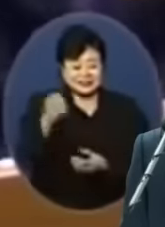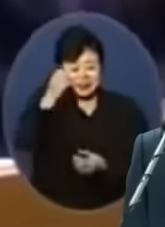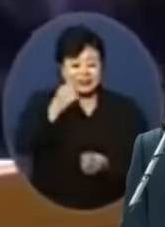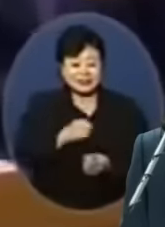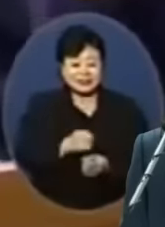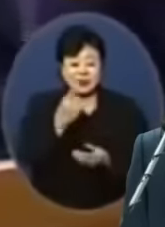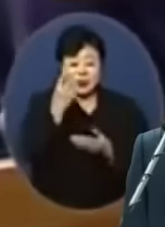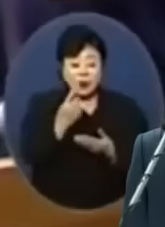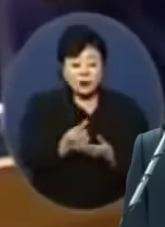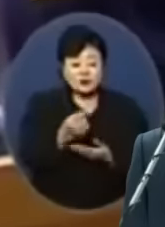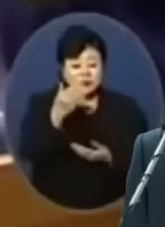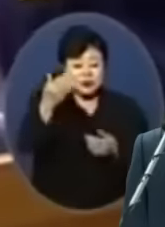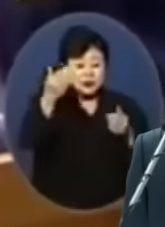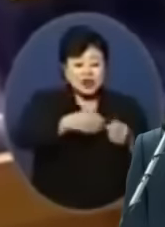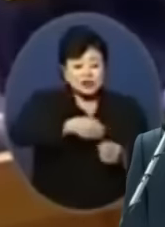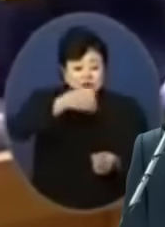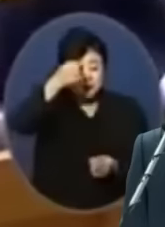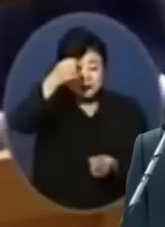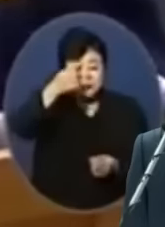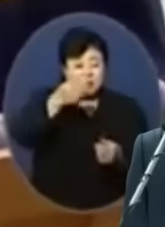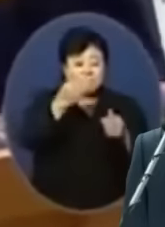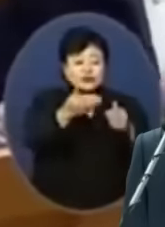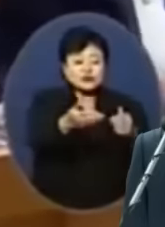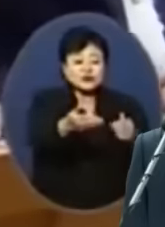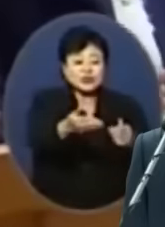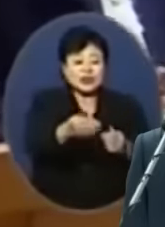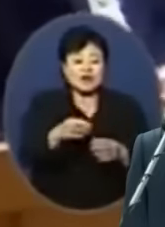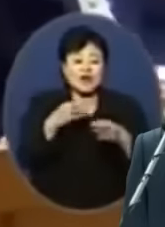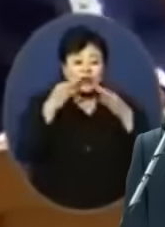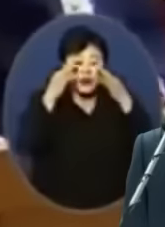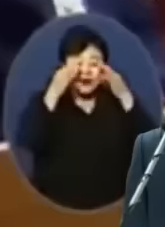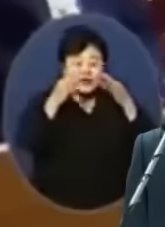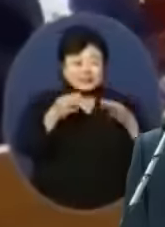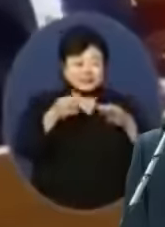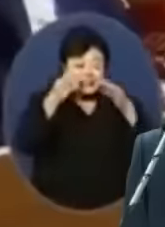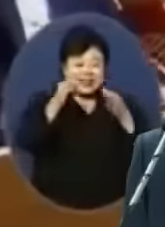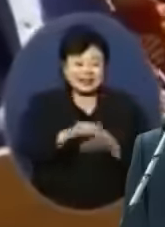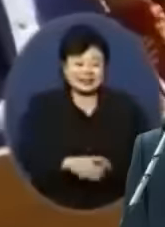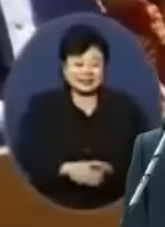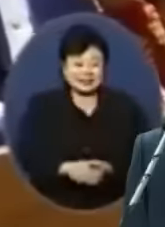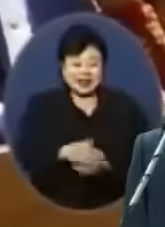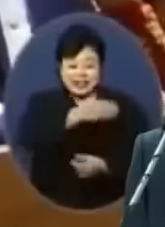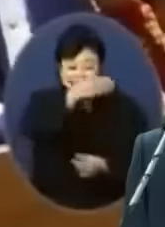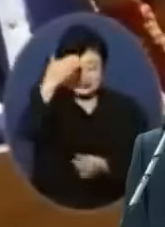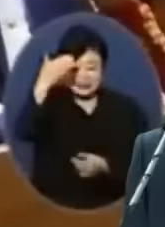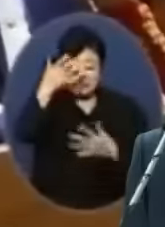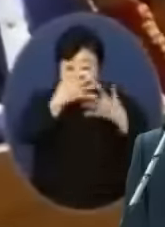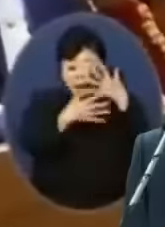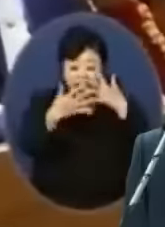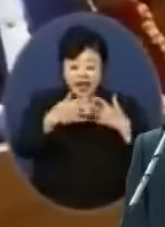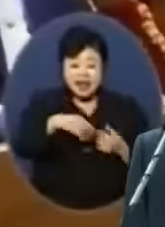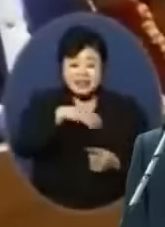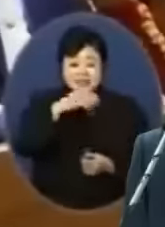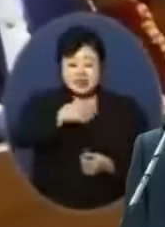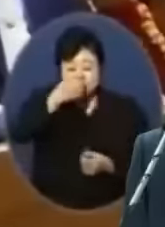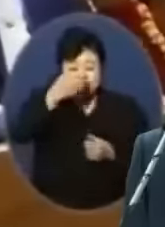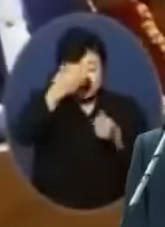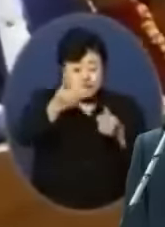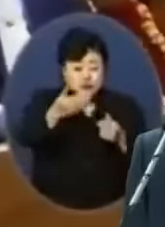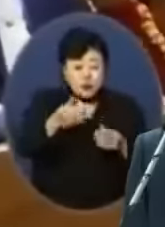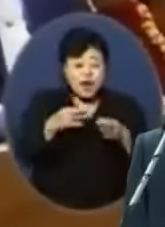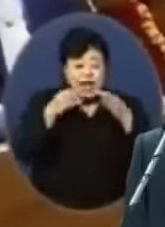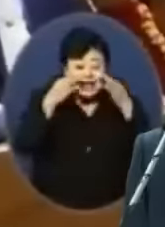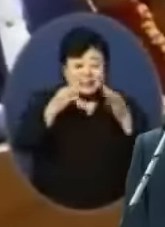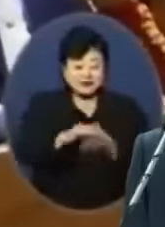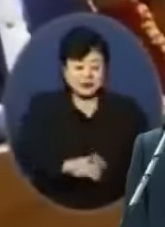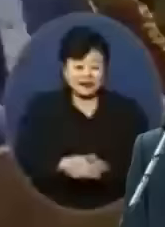성령은 오셔서 여러분에게 꿈을 주려고 무척 노력을 하시는 것입니다. 젊은이에게는 환상을, 늙은이에게는 꿈을 주려고 애를